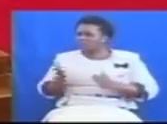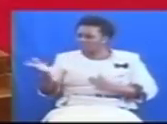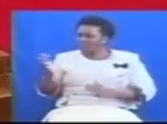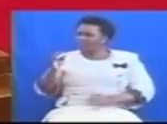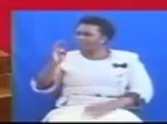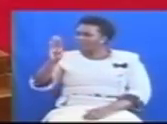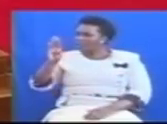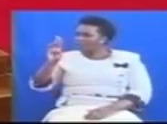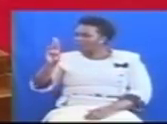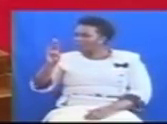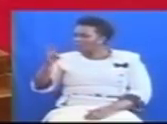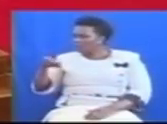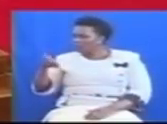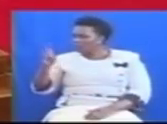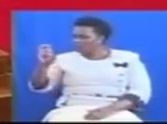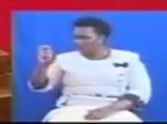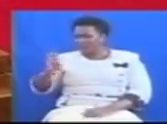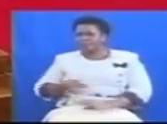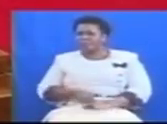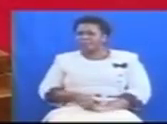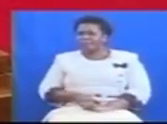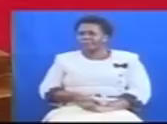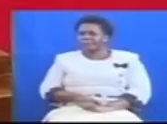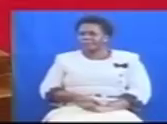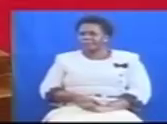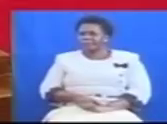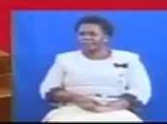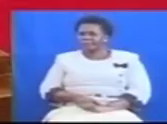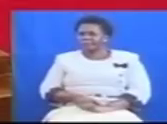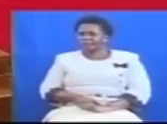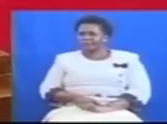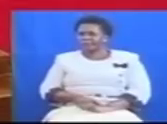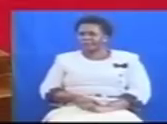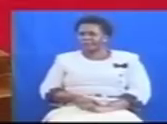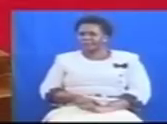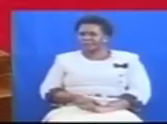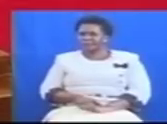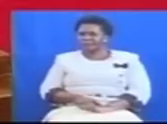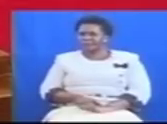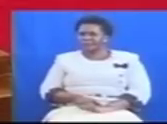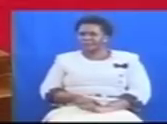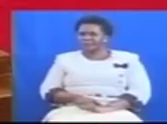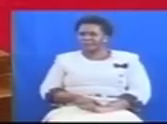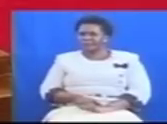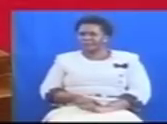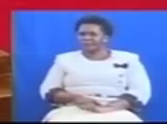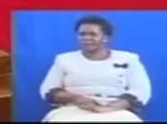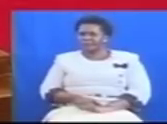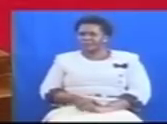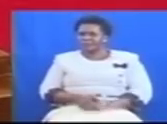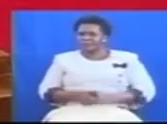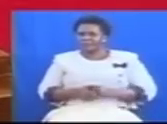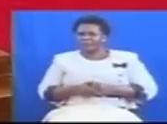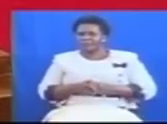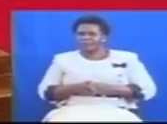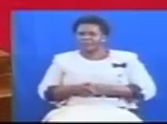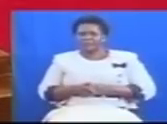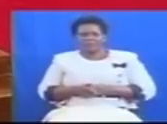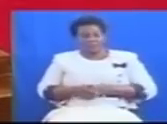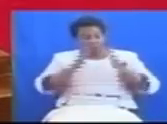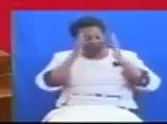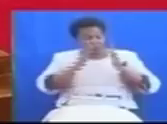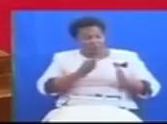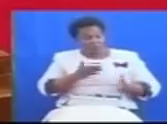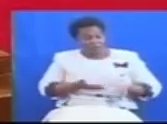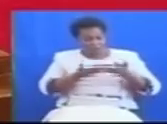Nelson Mwakangata, mbunge wa viti maalum, kama ifuatavyo. Mheshimiwa naibu spika, ni kweli